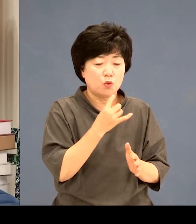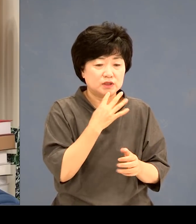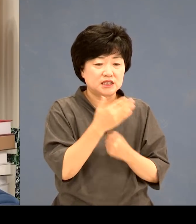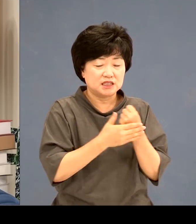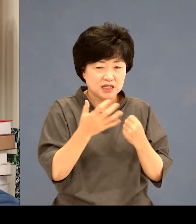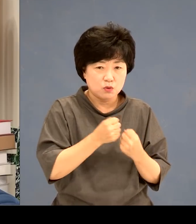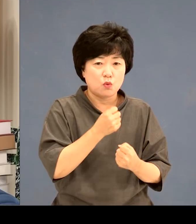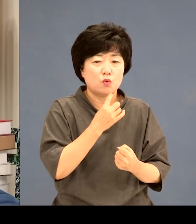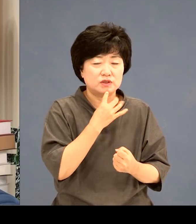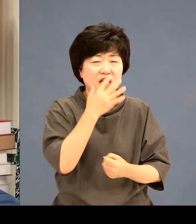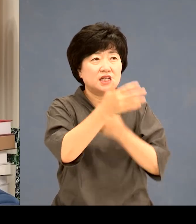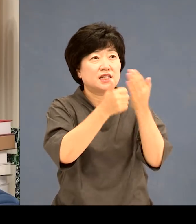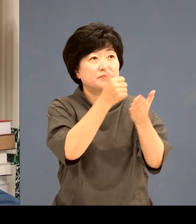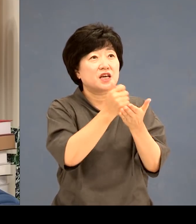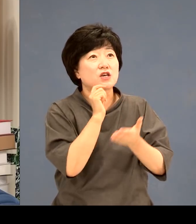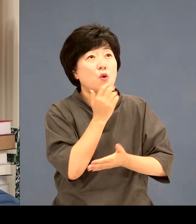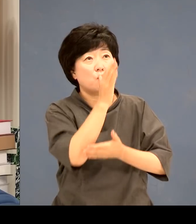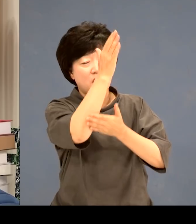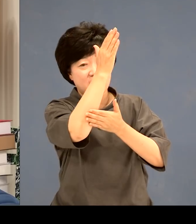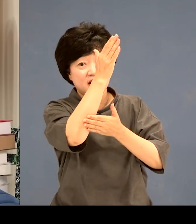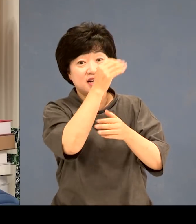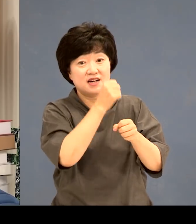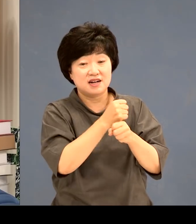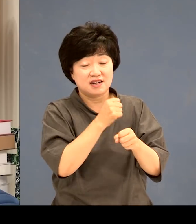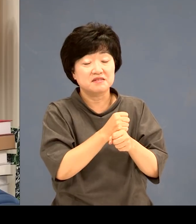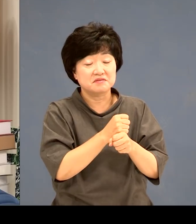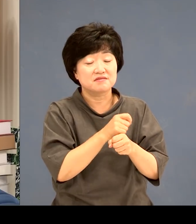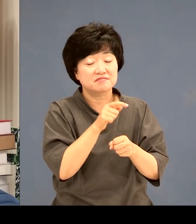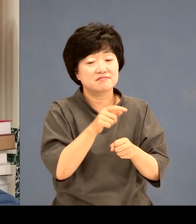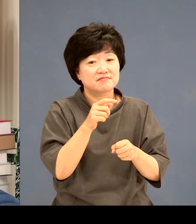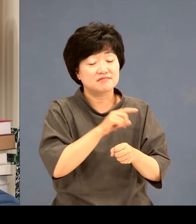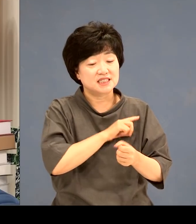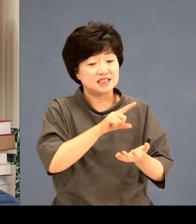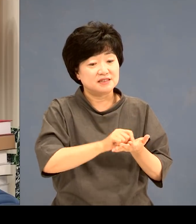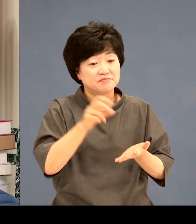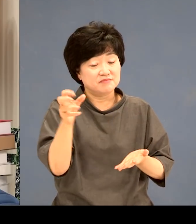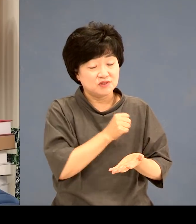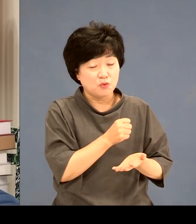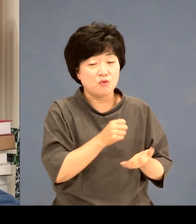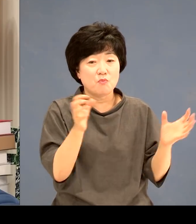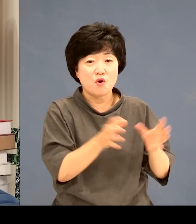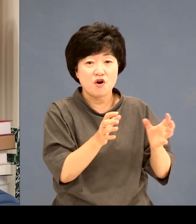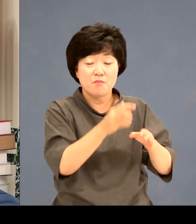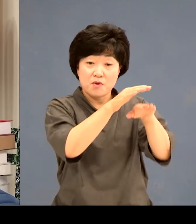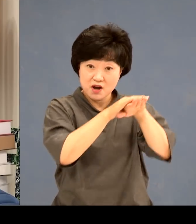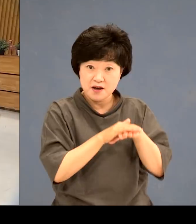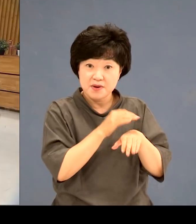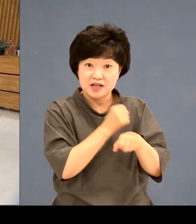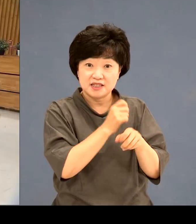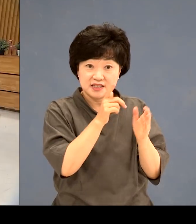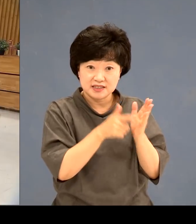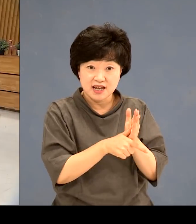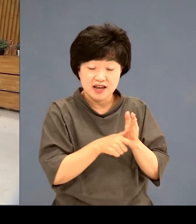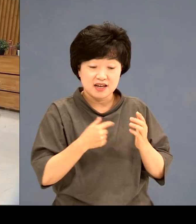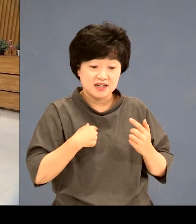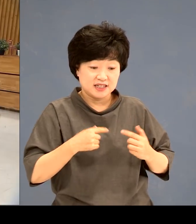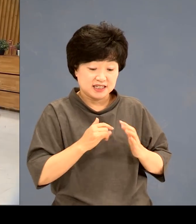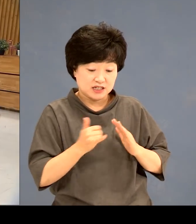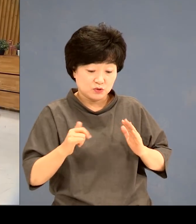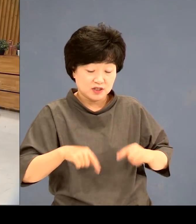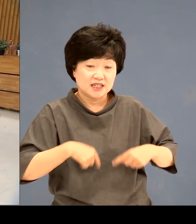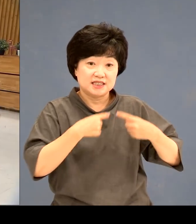영광을 위하여라고 하는 그런 타이틀을 가지고 함께 기도하고 예배하는 모임이었는데 이제 그 모임에